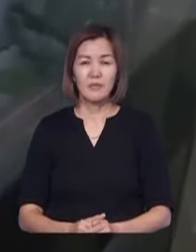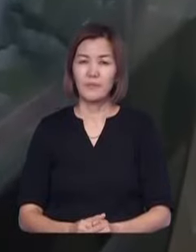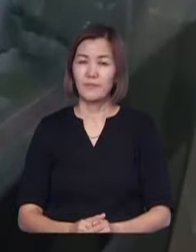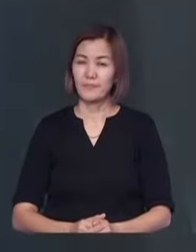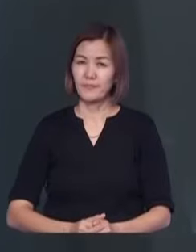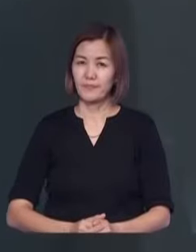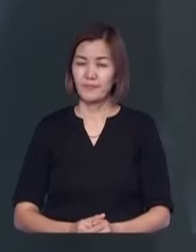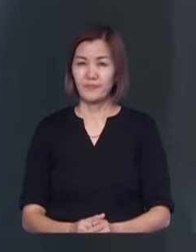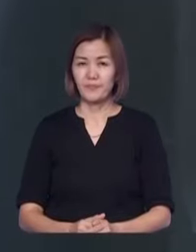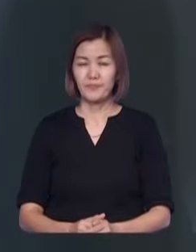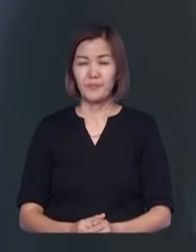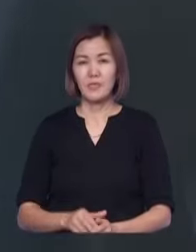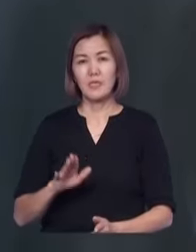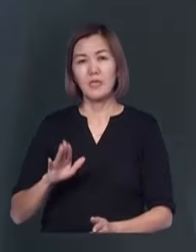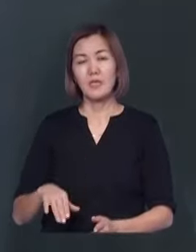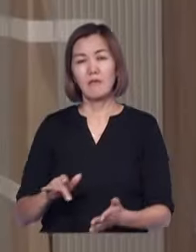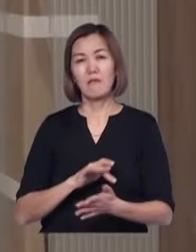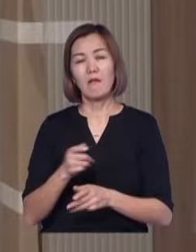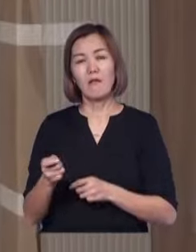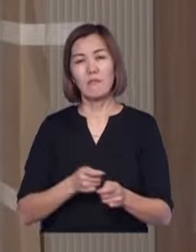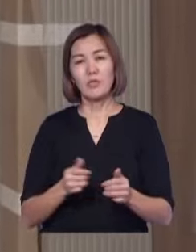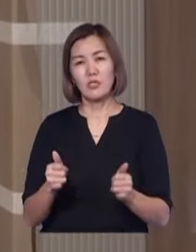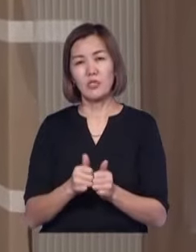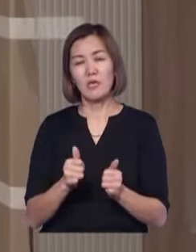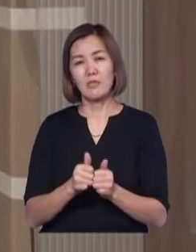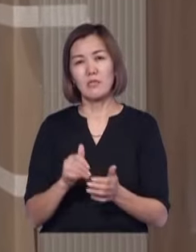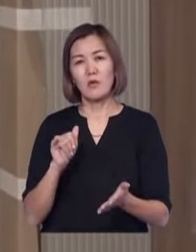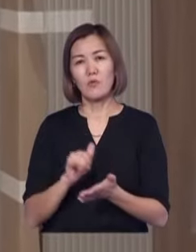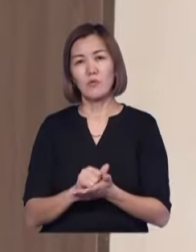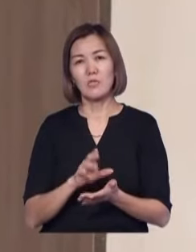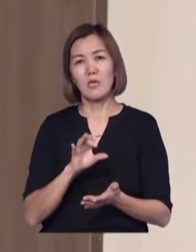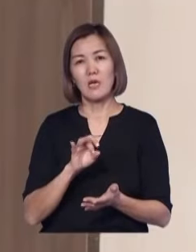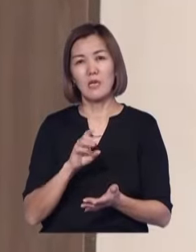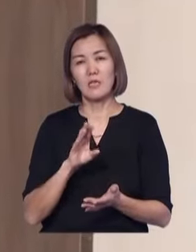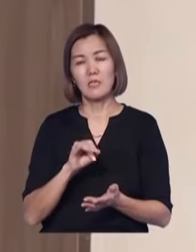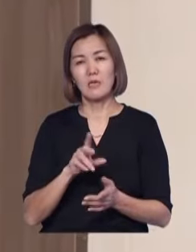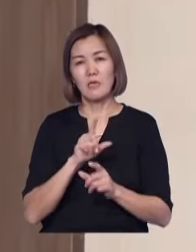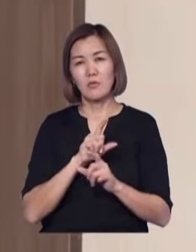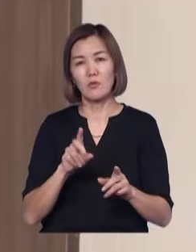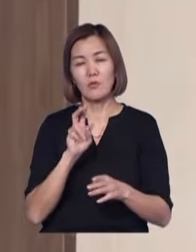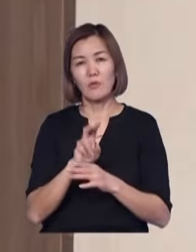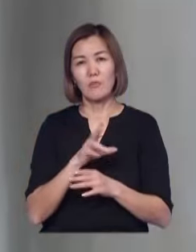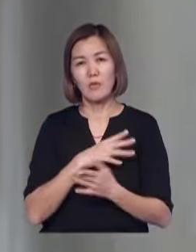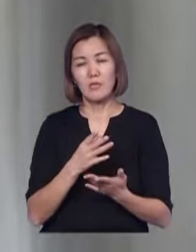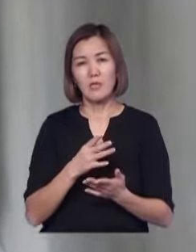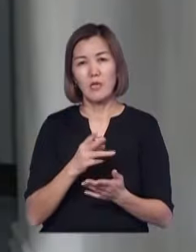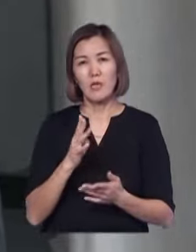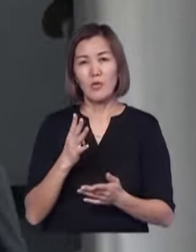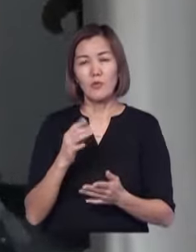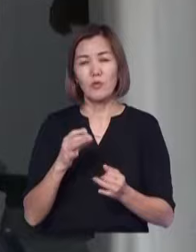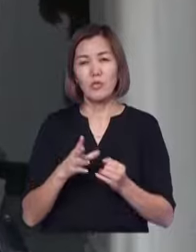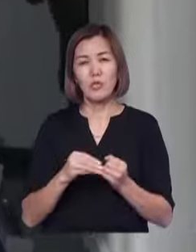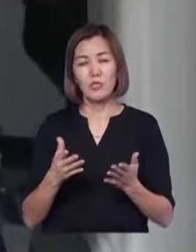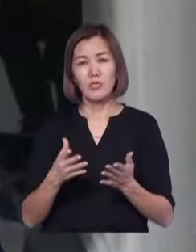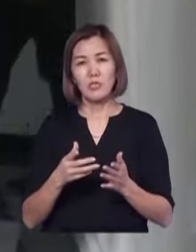назначим совещание. Бұдан кейін шахар башысы жақын маңда орналасқан аристократ тұрғын үй кешеніне барды. Жекеменшіктегі 4 гектар жерге